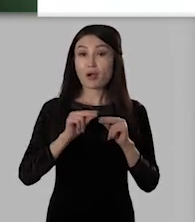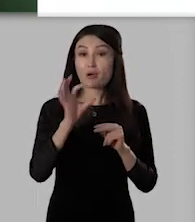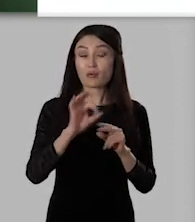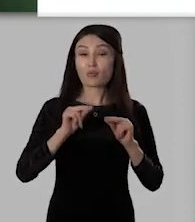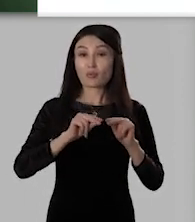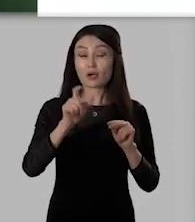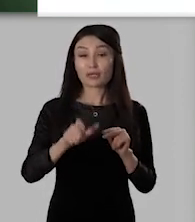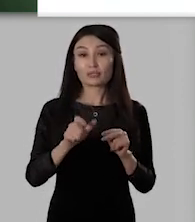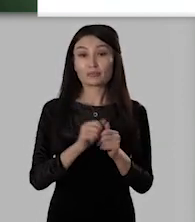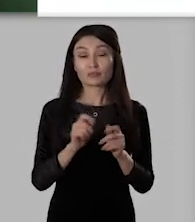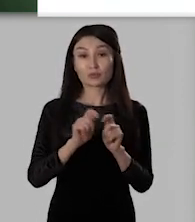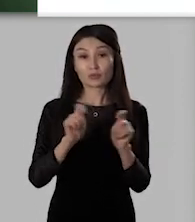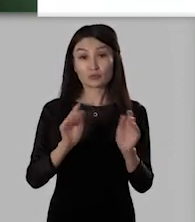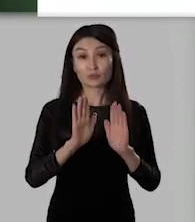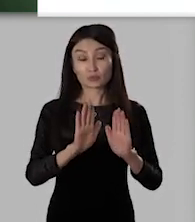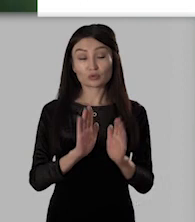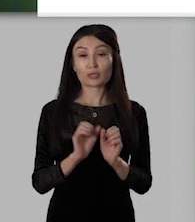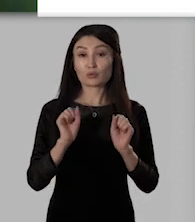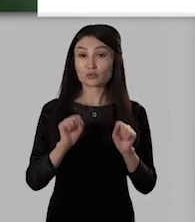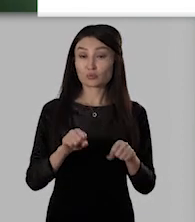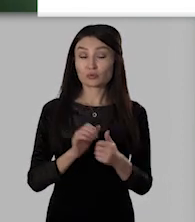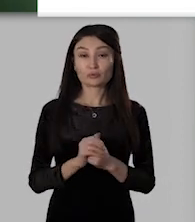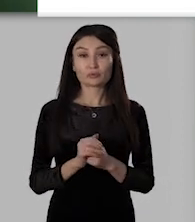жөнүндө түзгөн цинквейн ушундай болушу мүмкүн.